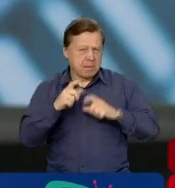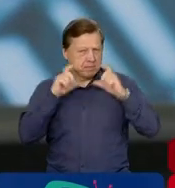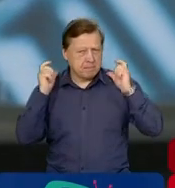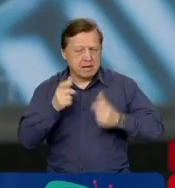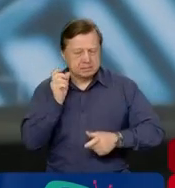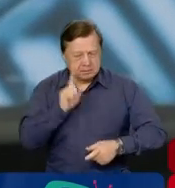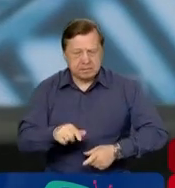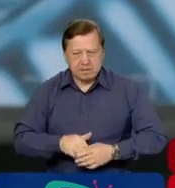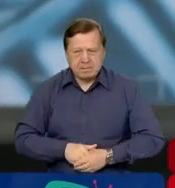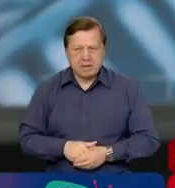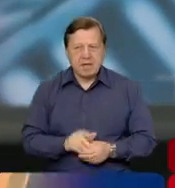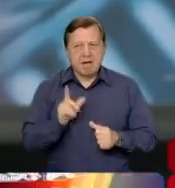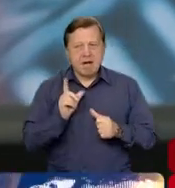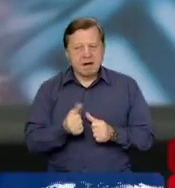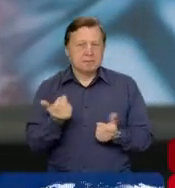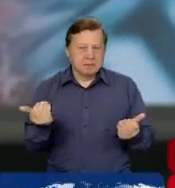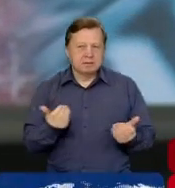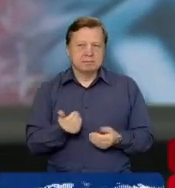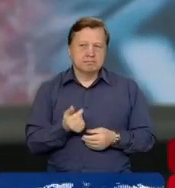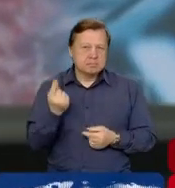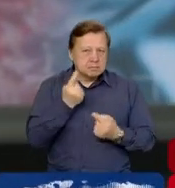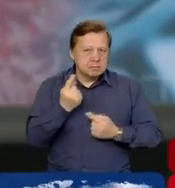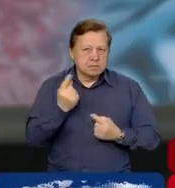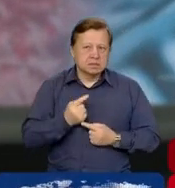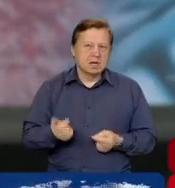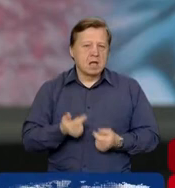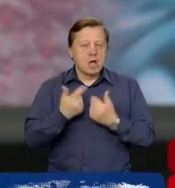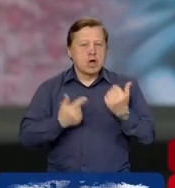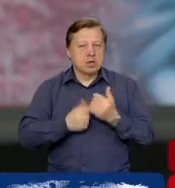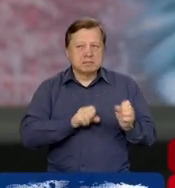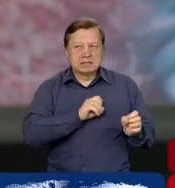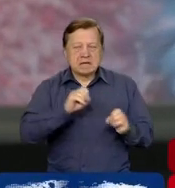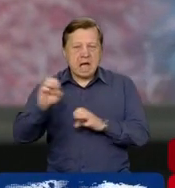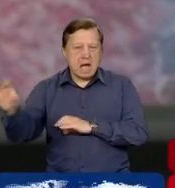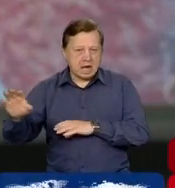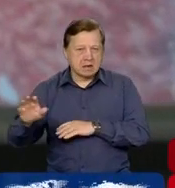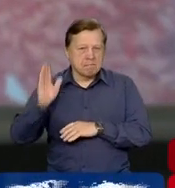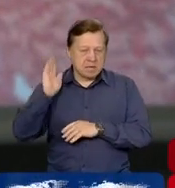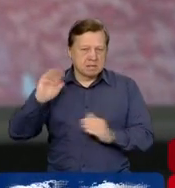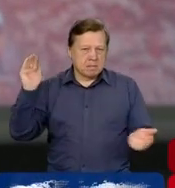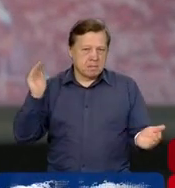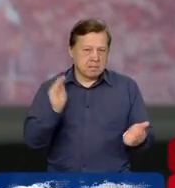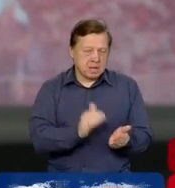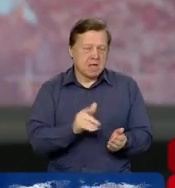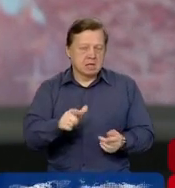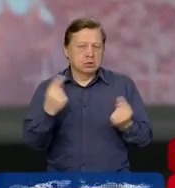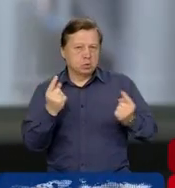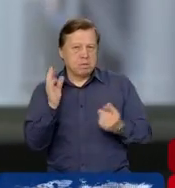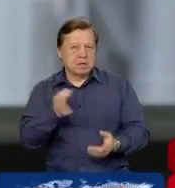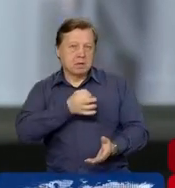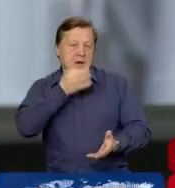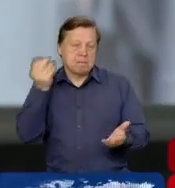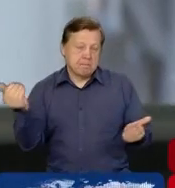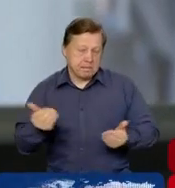liczmy na to, że będzie stopniowo też spadała liczba zakażonych i ta sytuacja się będzie stopniowo poprawiać. W tym